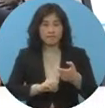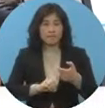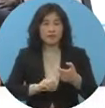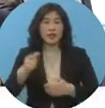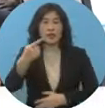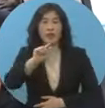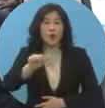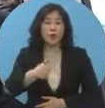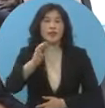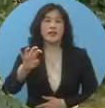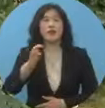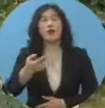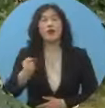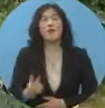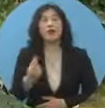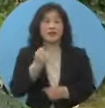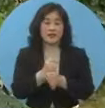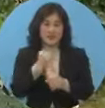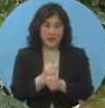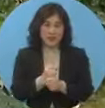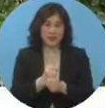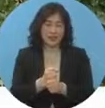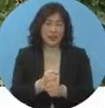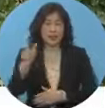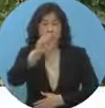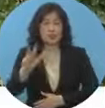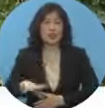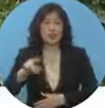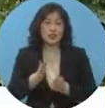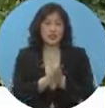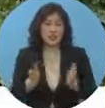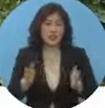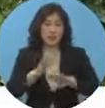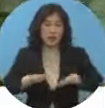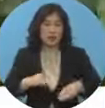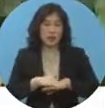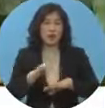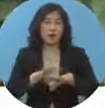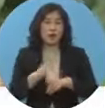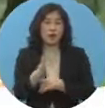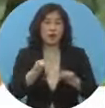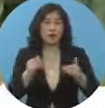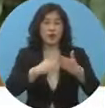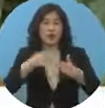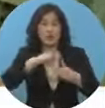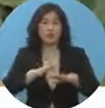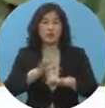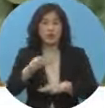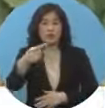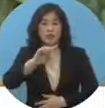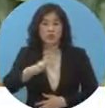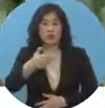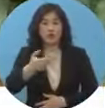1545 권을 조기 발행하고 전국 최초로 시행하는 전남 0 농어민 공익상 1459